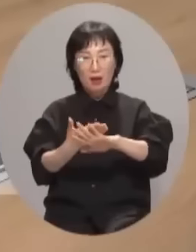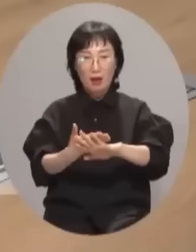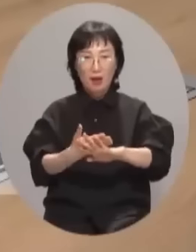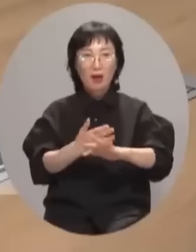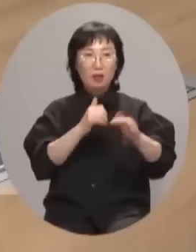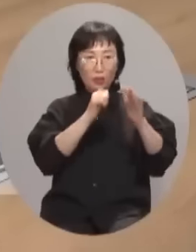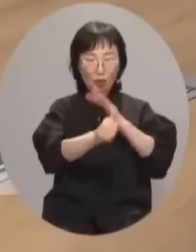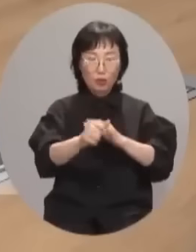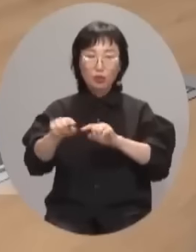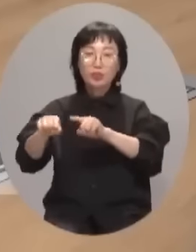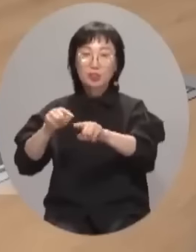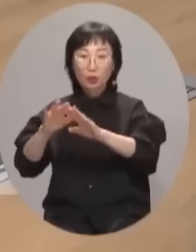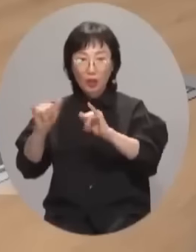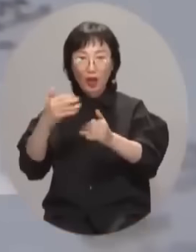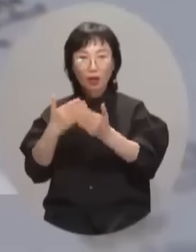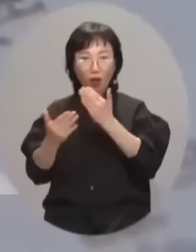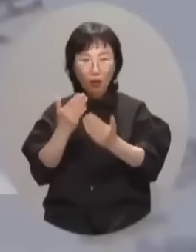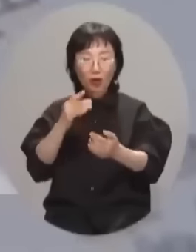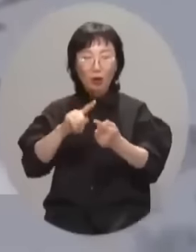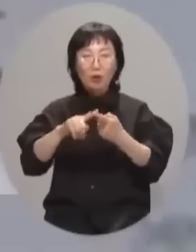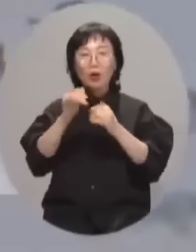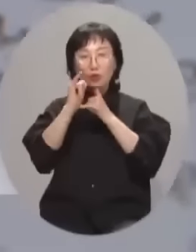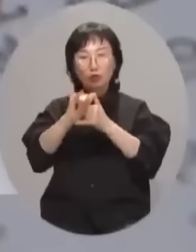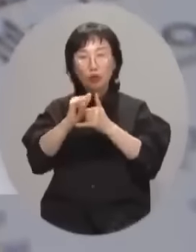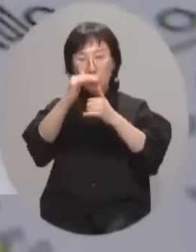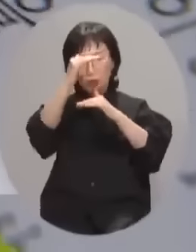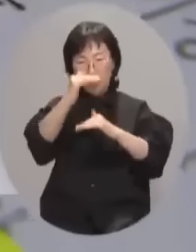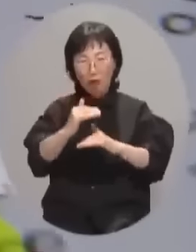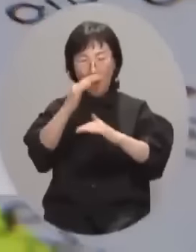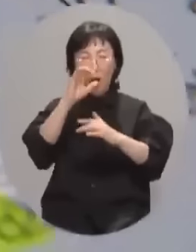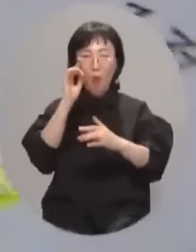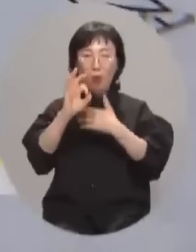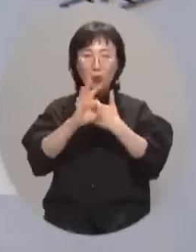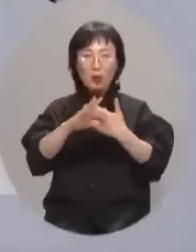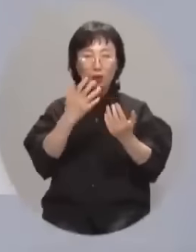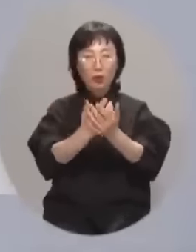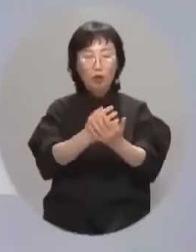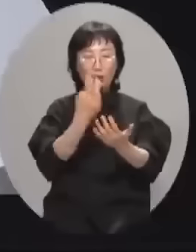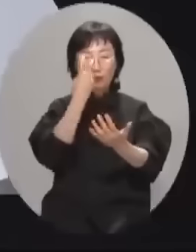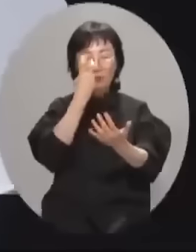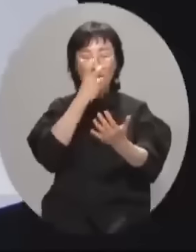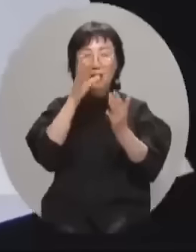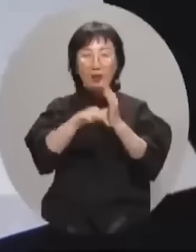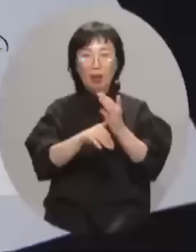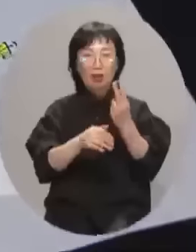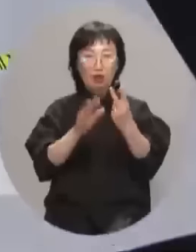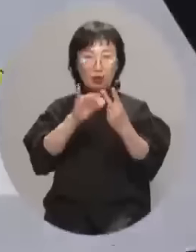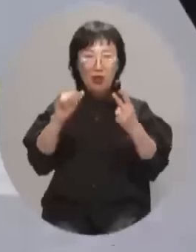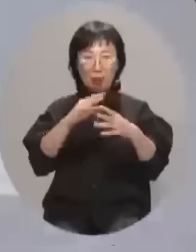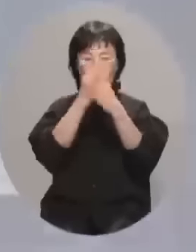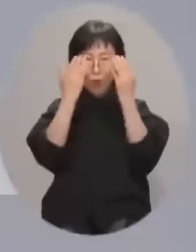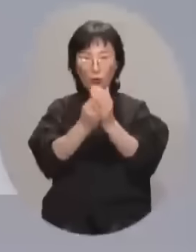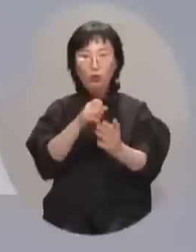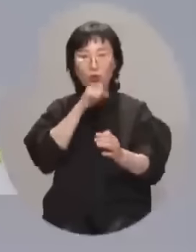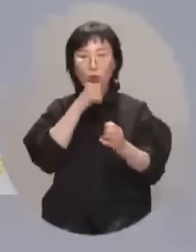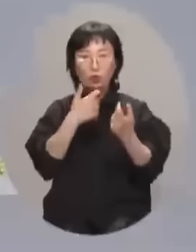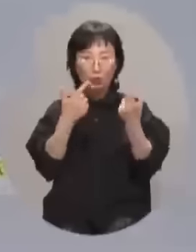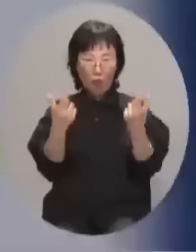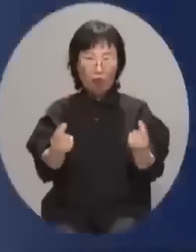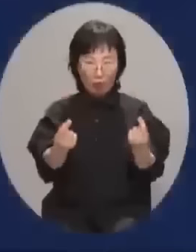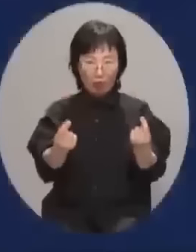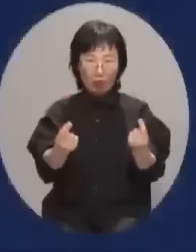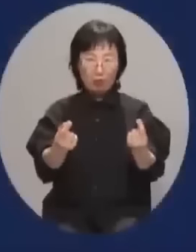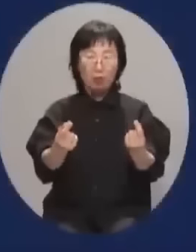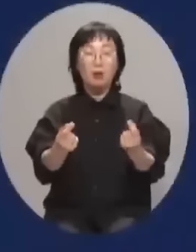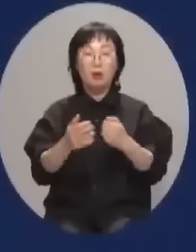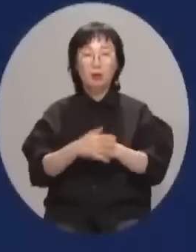지도자 시절 경력과 수상 실적을 객관적 숫자로 평가하는 서류 심사에서 두 사람 모두 같은 점수로 만점을 받은